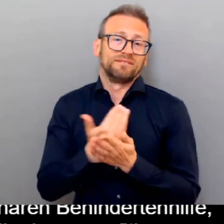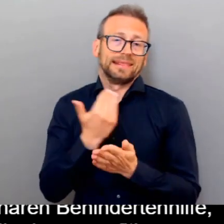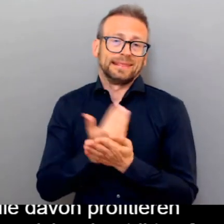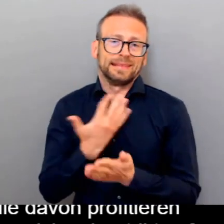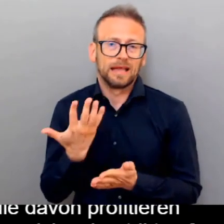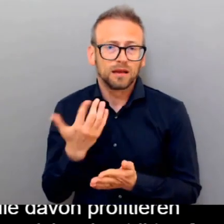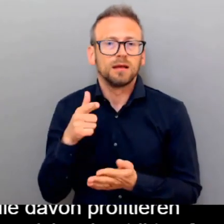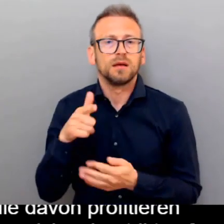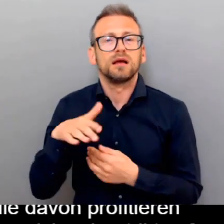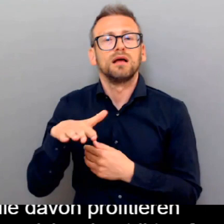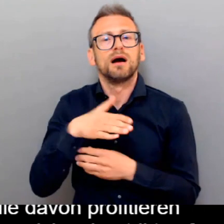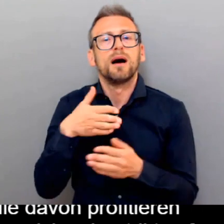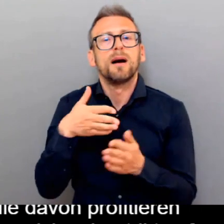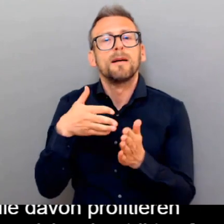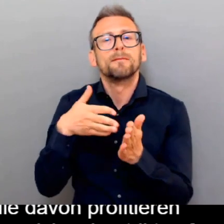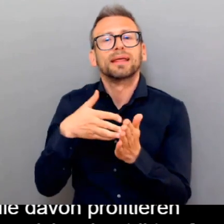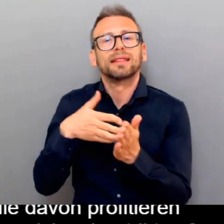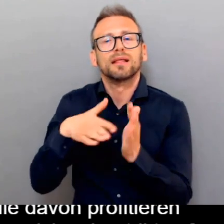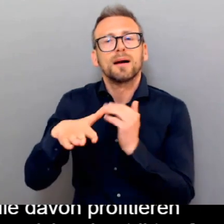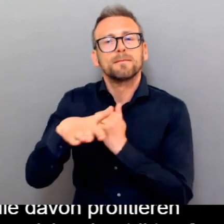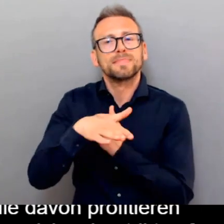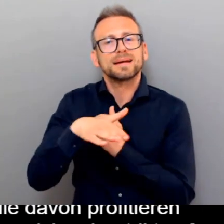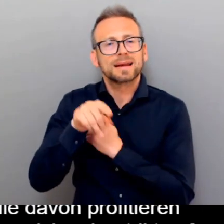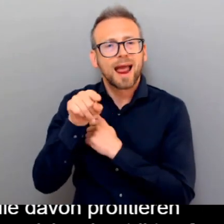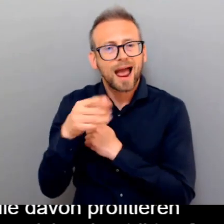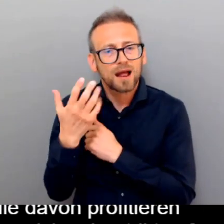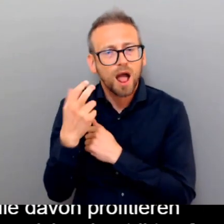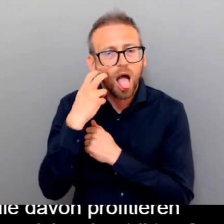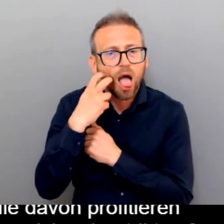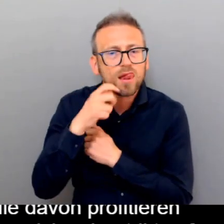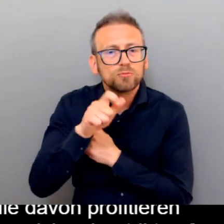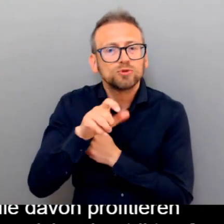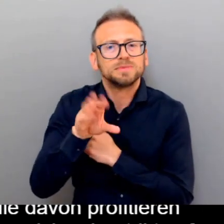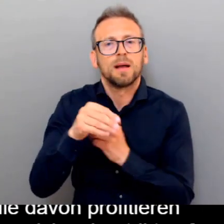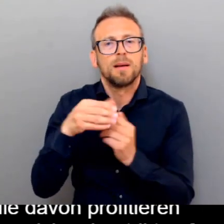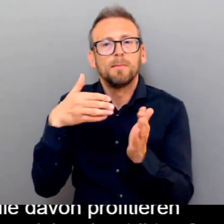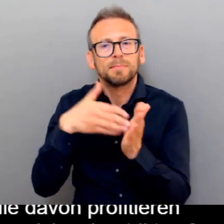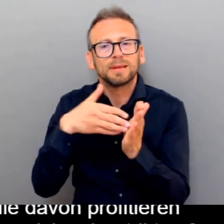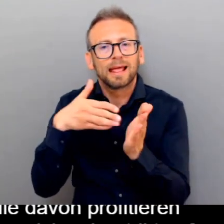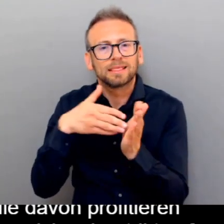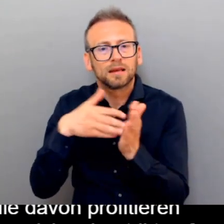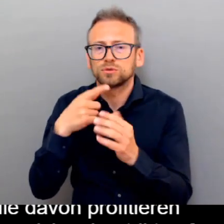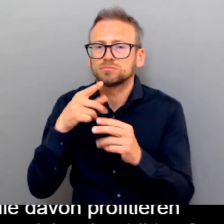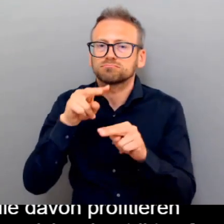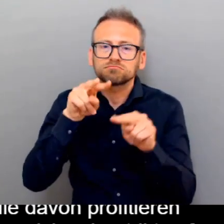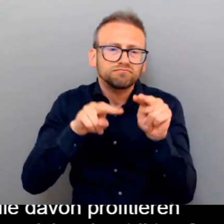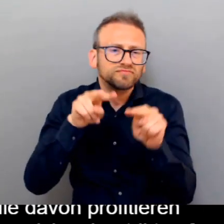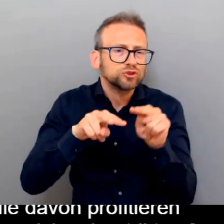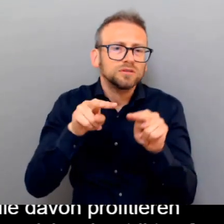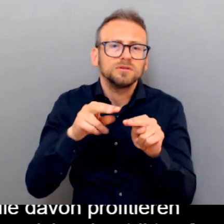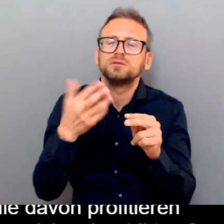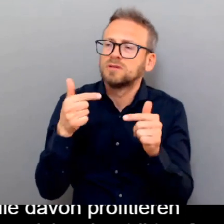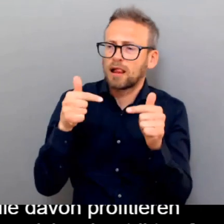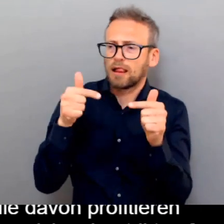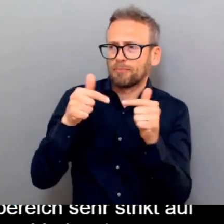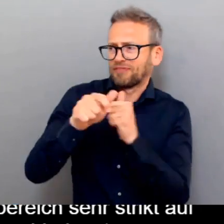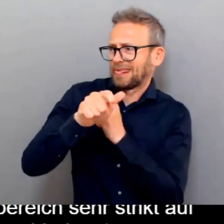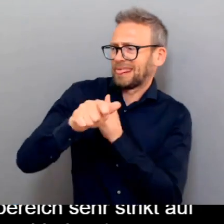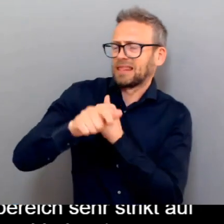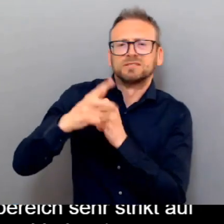werden wir hier öffnen. Er wird noch mal knapp 10 Millionen Euro kosten, sodass der Pflegebonus insgesamt rund